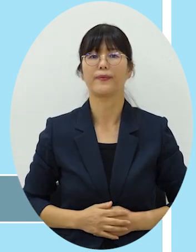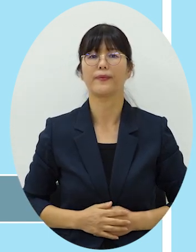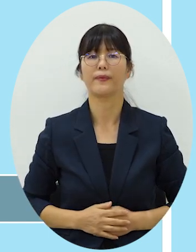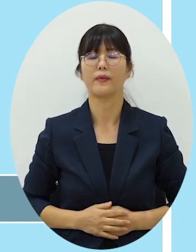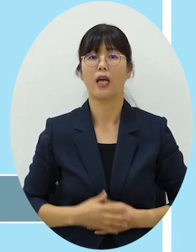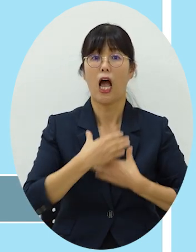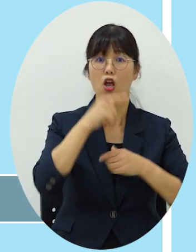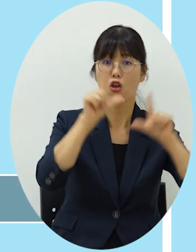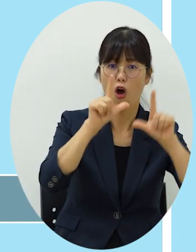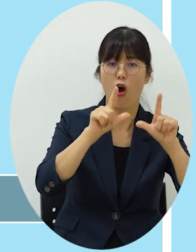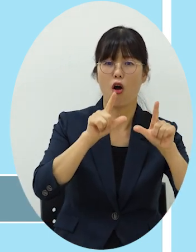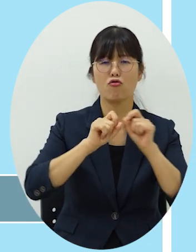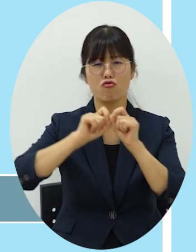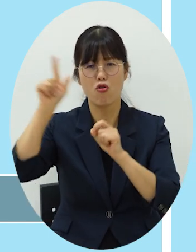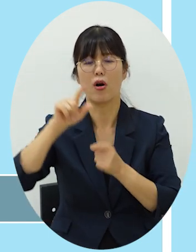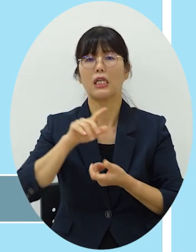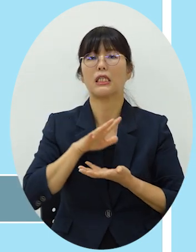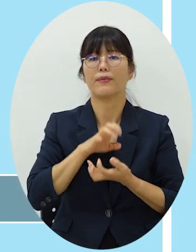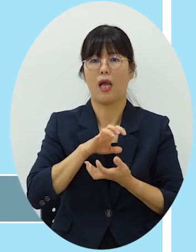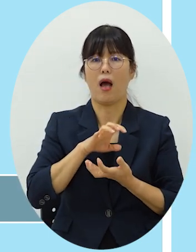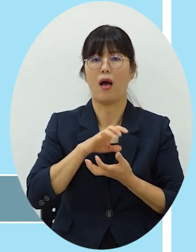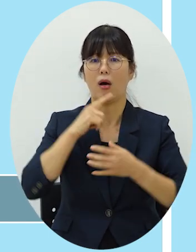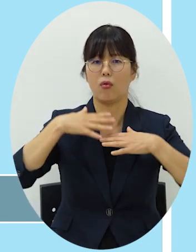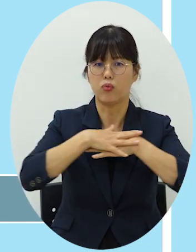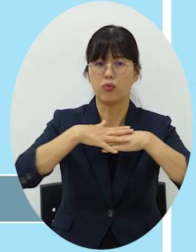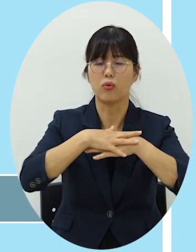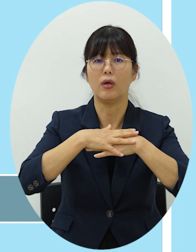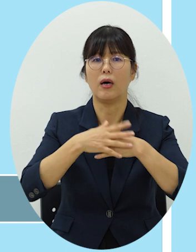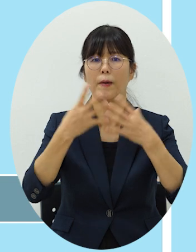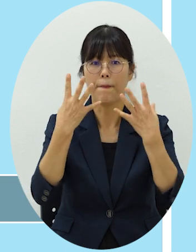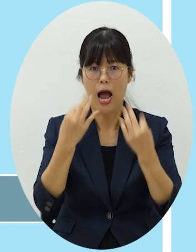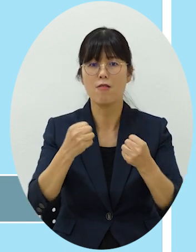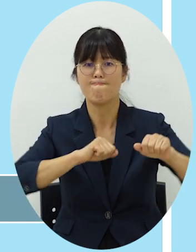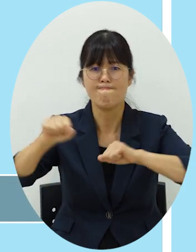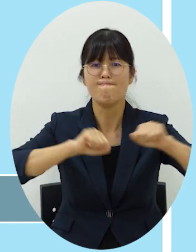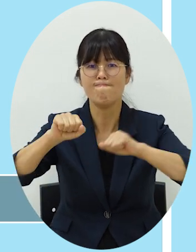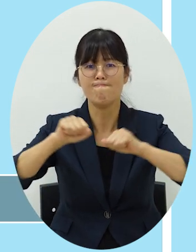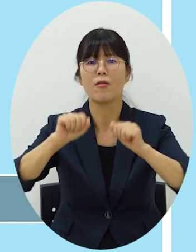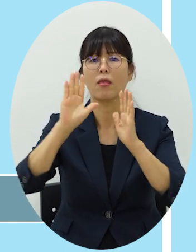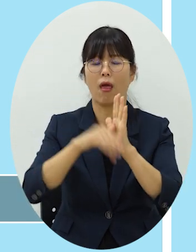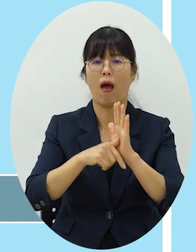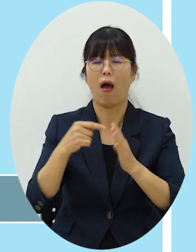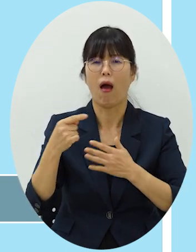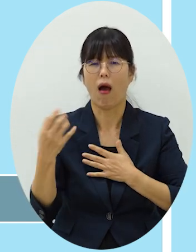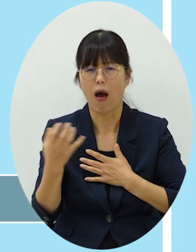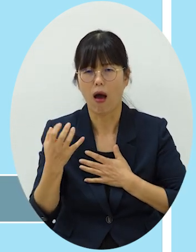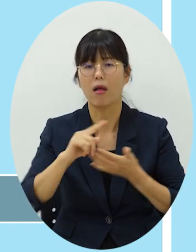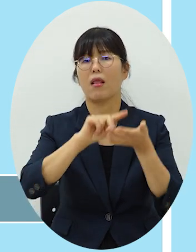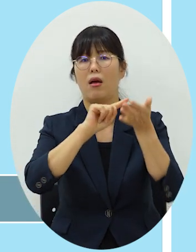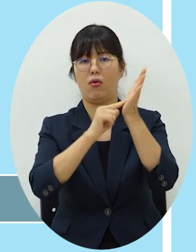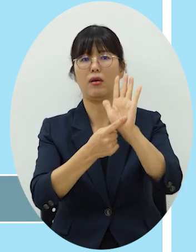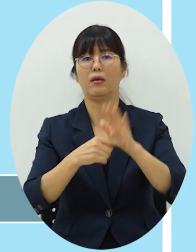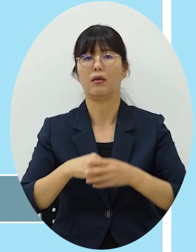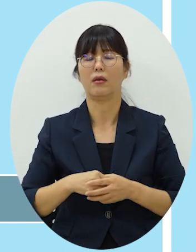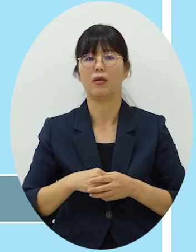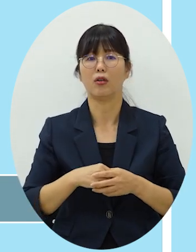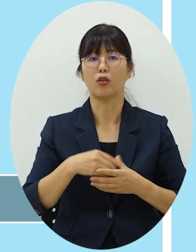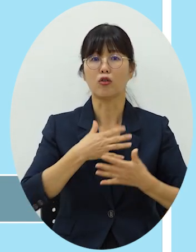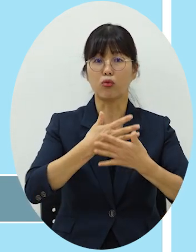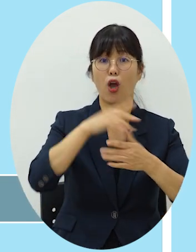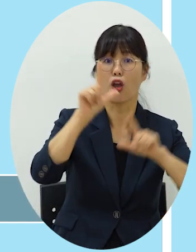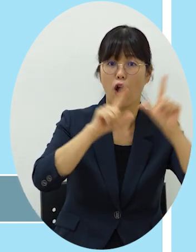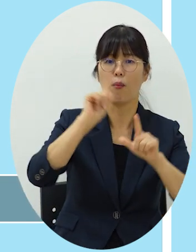구분됩니다. 안정형 협심증은 주로 심장에 혈액을 많이 필요로 하는 활동을 할 때 가슴 통증이 나타납니다.